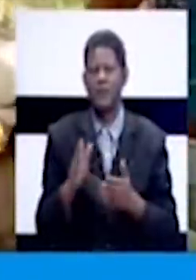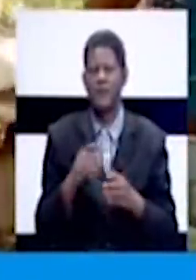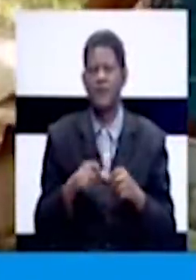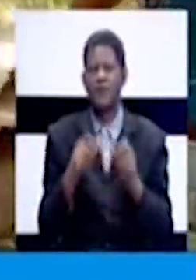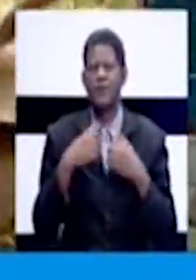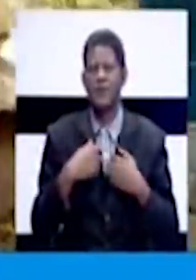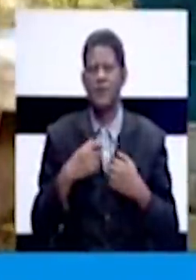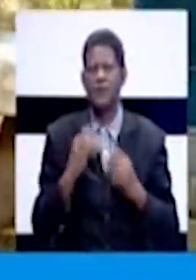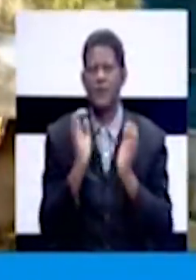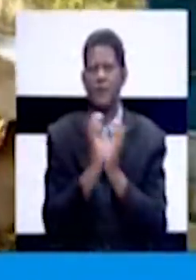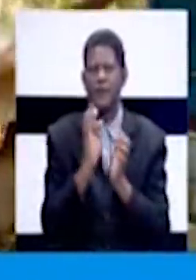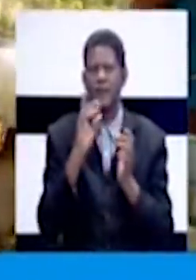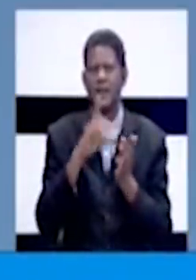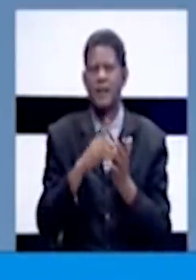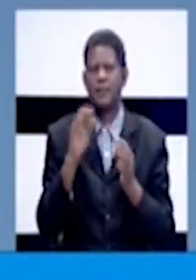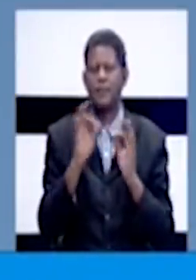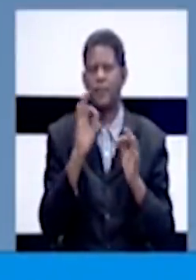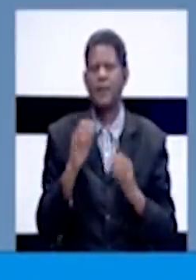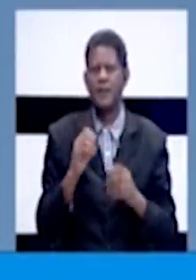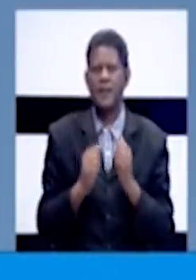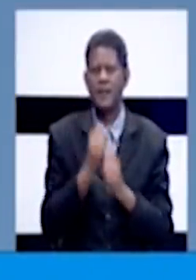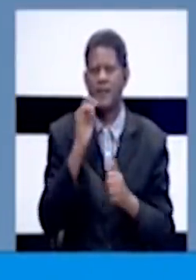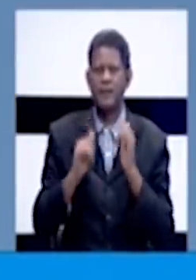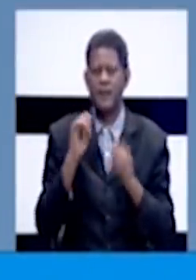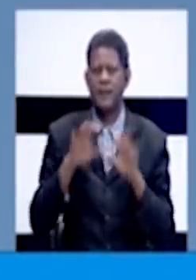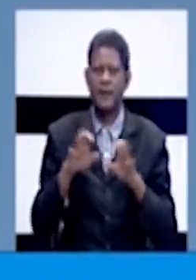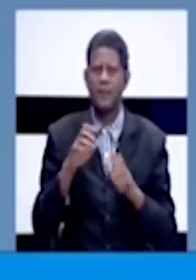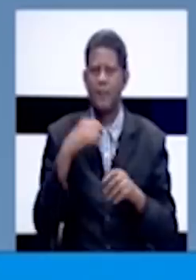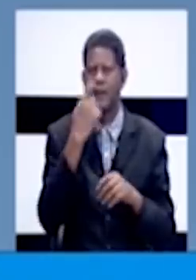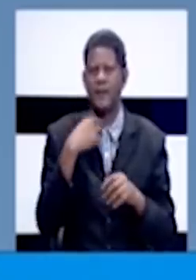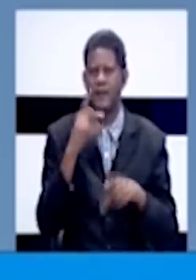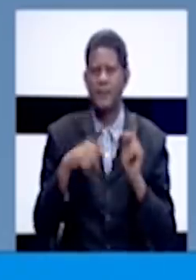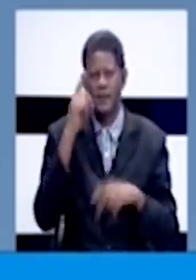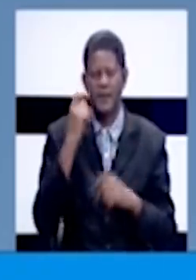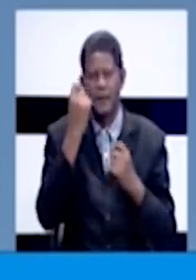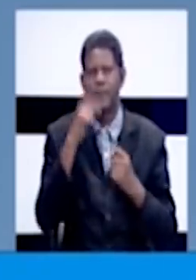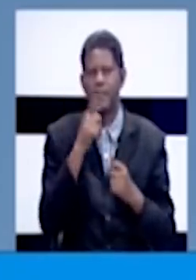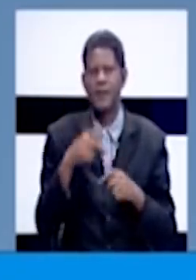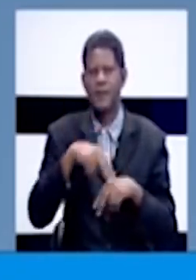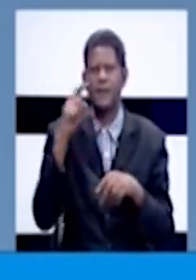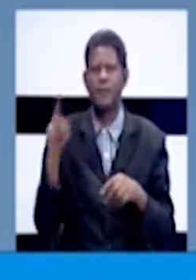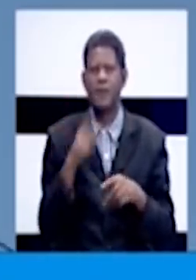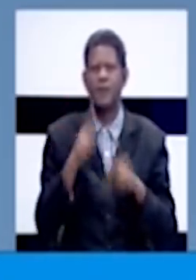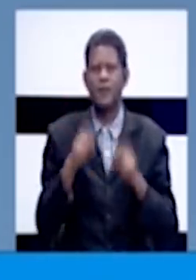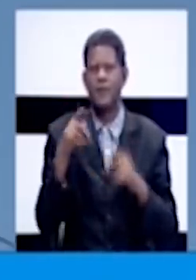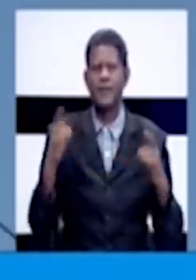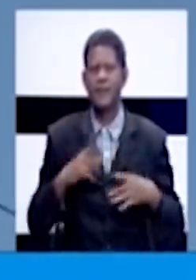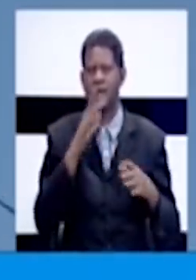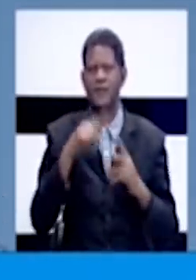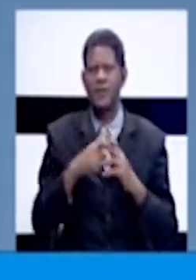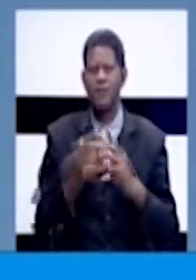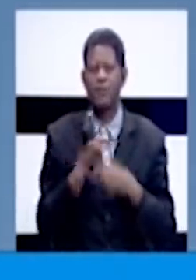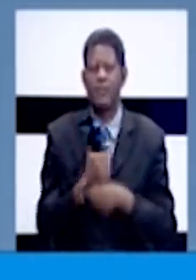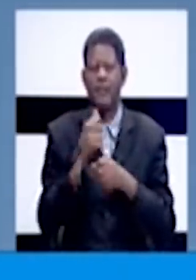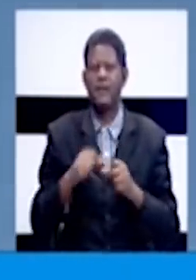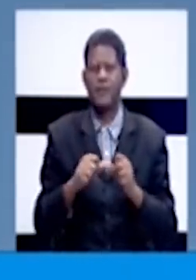እቲ ፋሻዊ ሓይሊ ብነፈርቲ እግስ ሓገዘ ደብዳ ወላ እኳ እንተካየደ ምንነት ህዝቢ ትግራይ ካብዘይ ምርዳእ ዝብገስ ምዃኑን ህዝቢ እውን በዚ ከይተደናገፀ ጀመሮ ድጋፍ